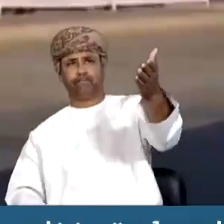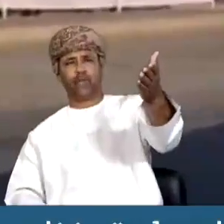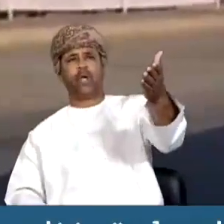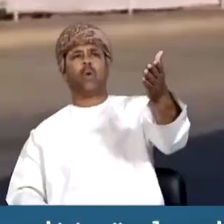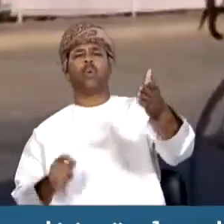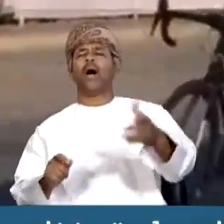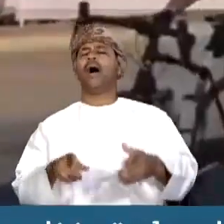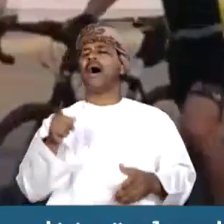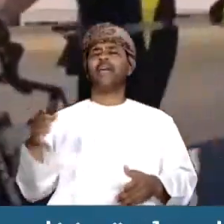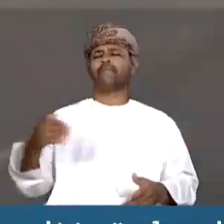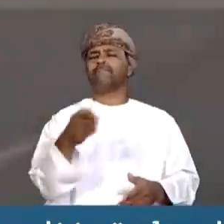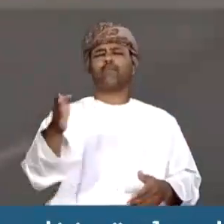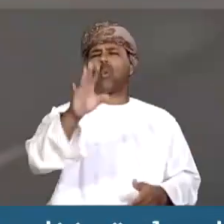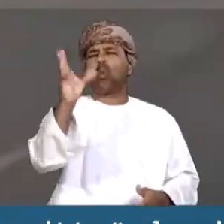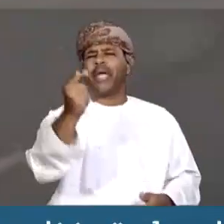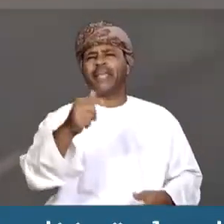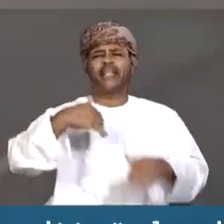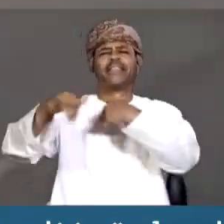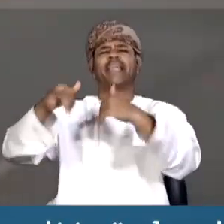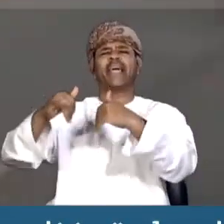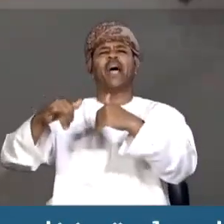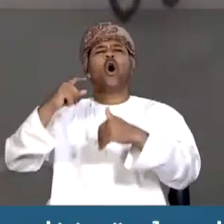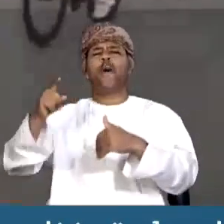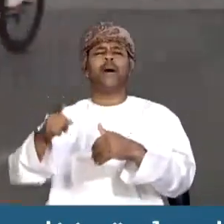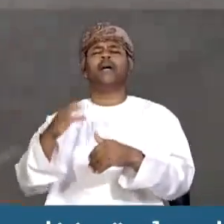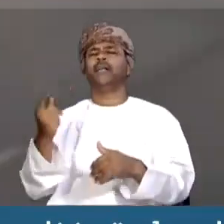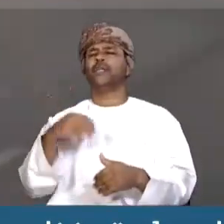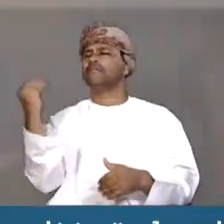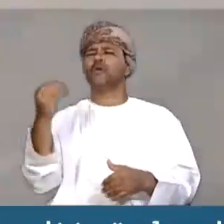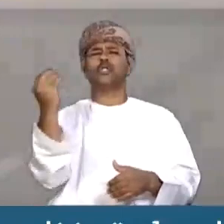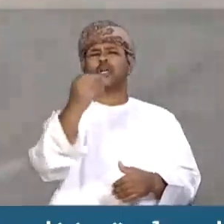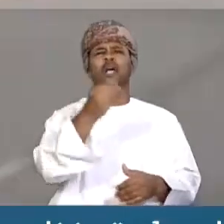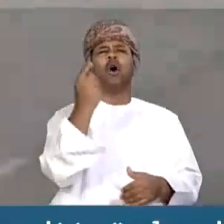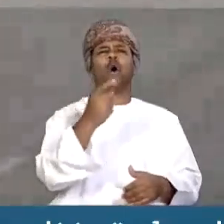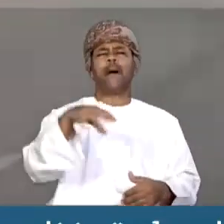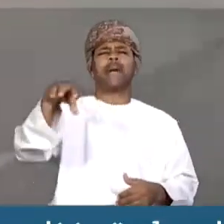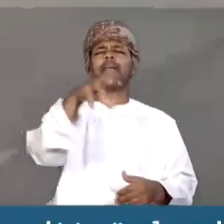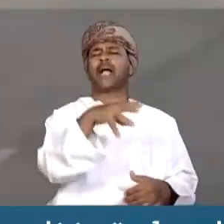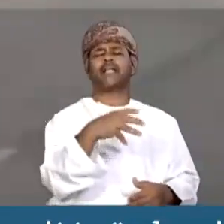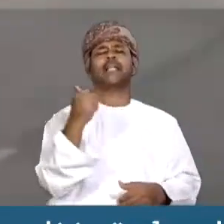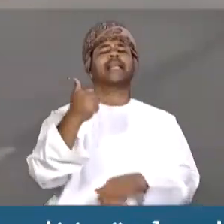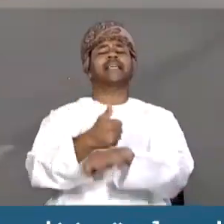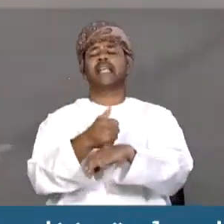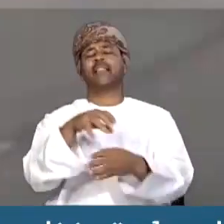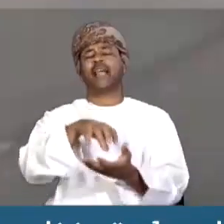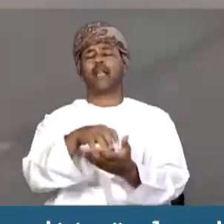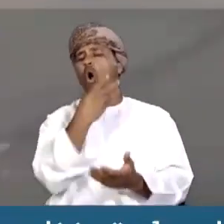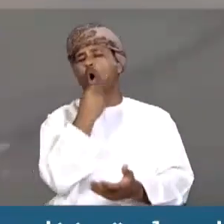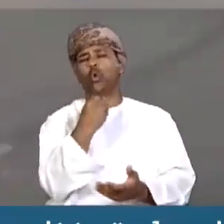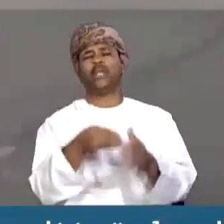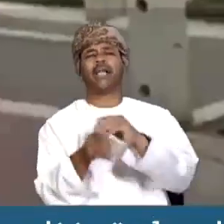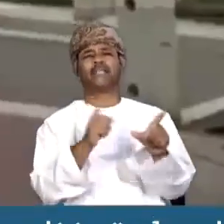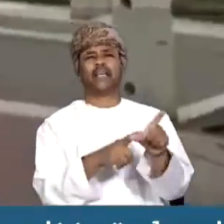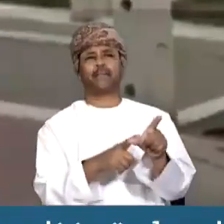أخذ المسار المخصص للسباق المتسابقين في جولة حول أبهى المعالم الرئيسية في مسقط.